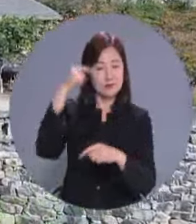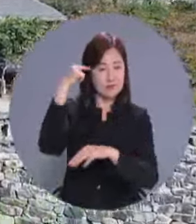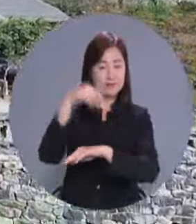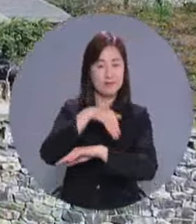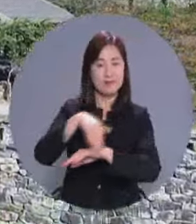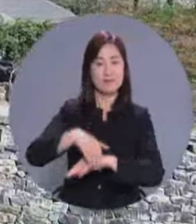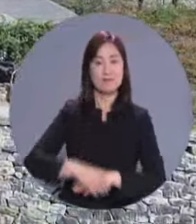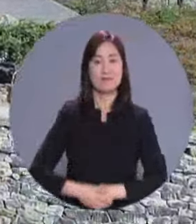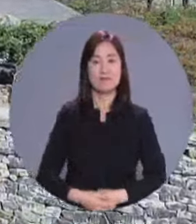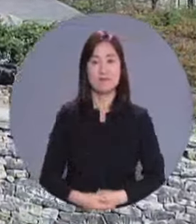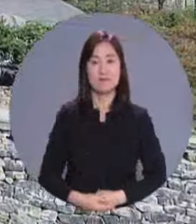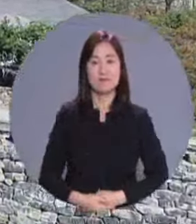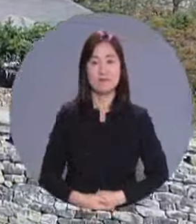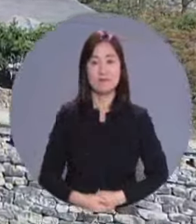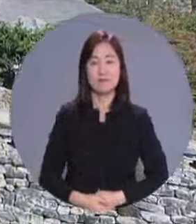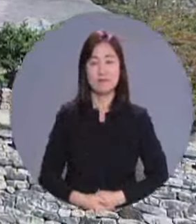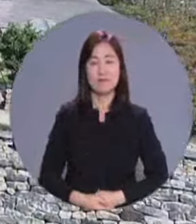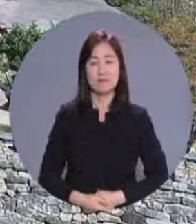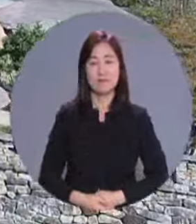보고